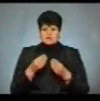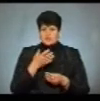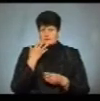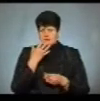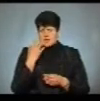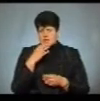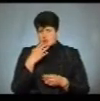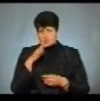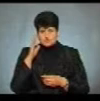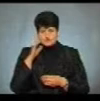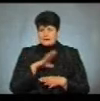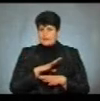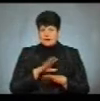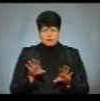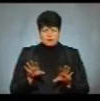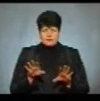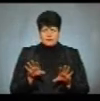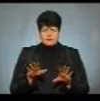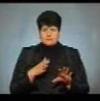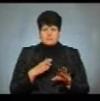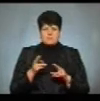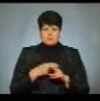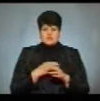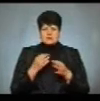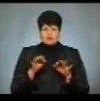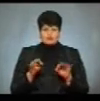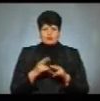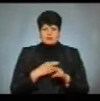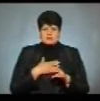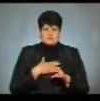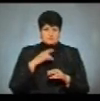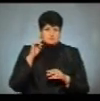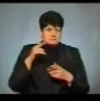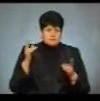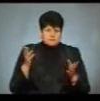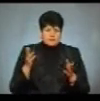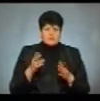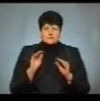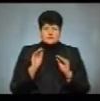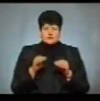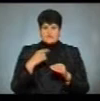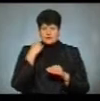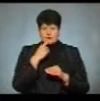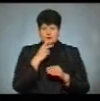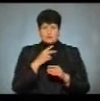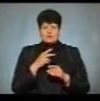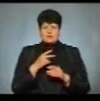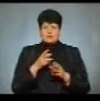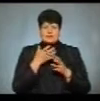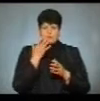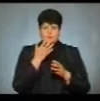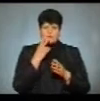та гарячої води не було. З нашого відома, без дозволу, встановили нам індивідуально тепловий показчик. Так, як